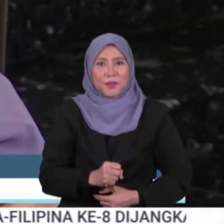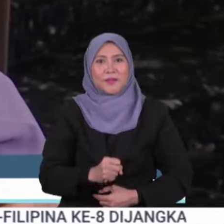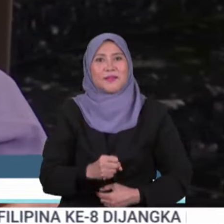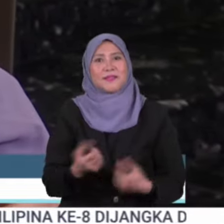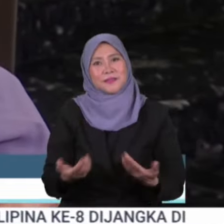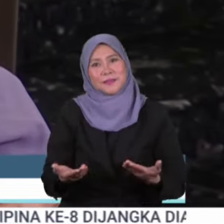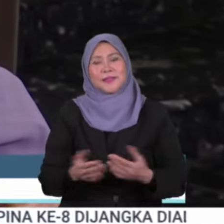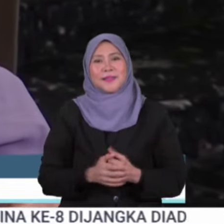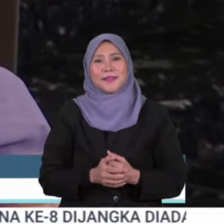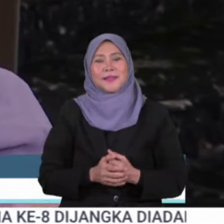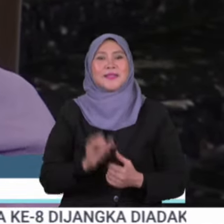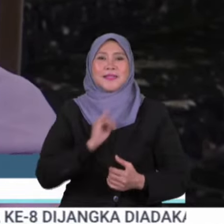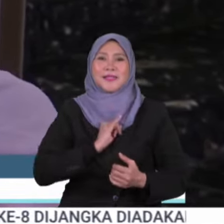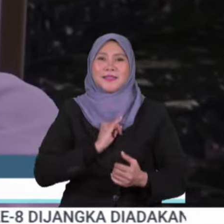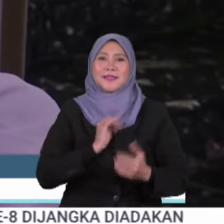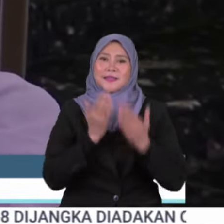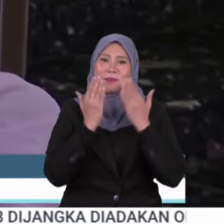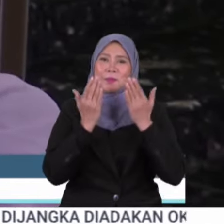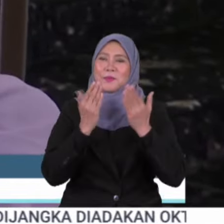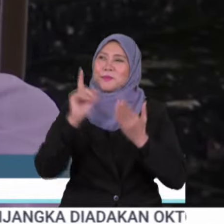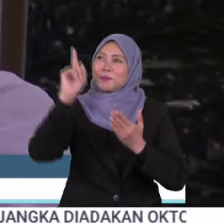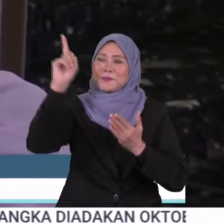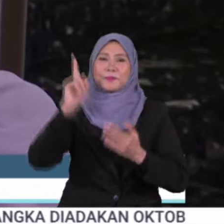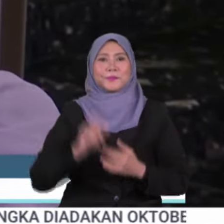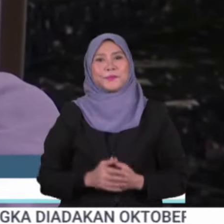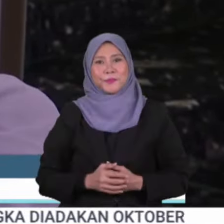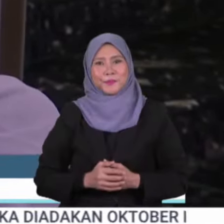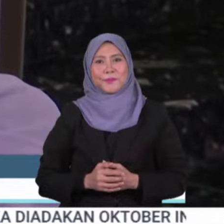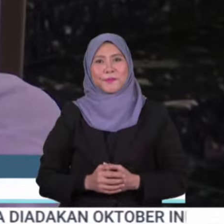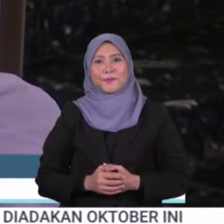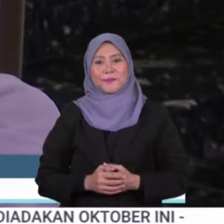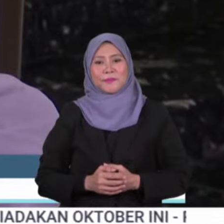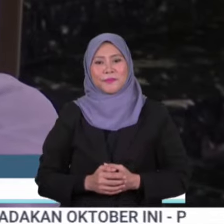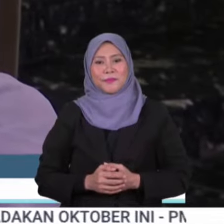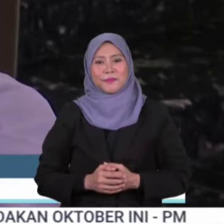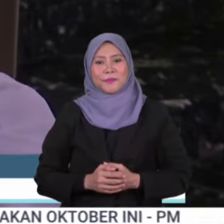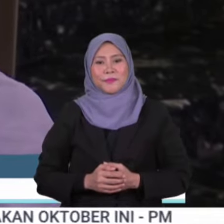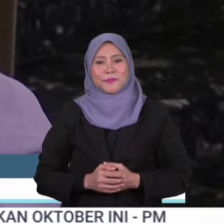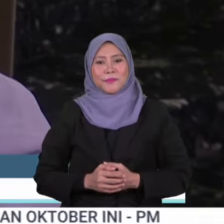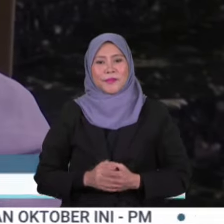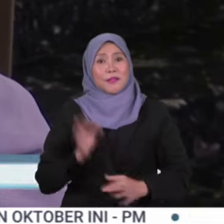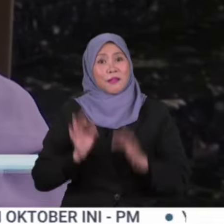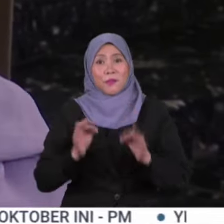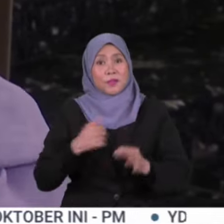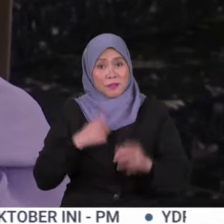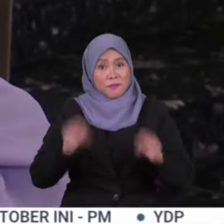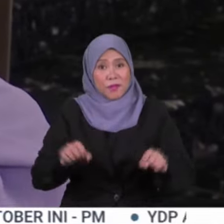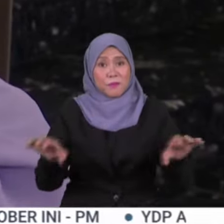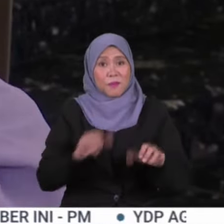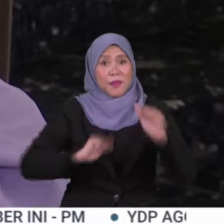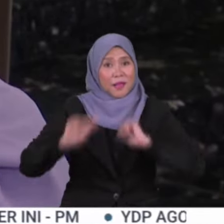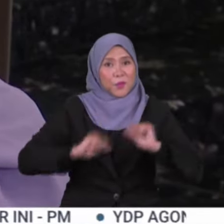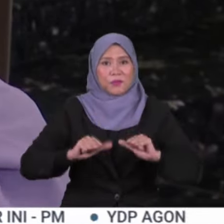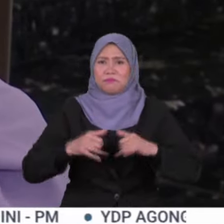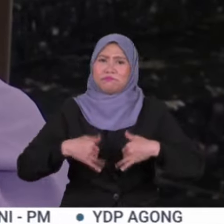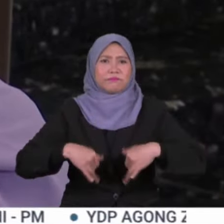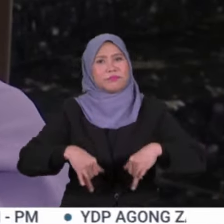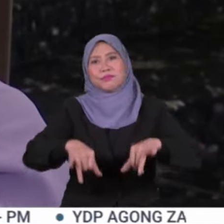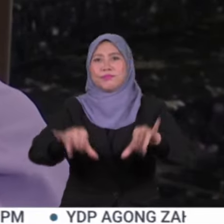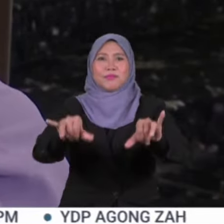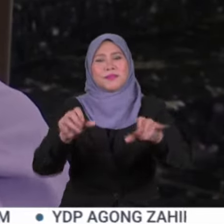saya jadi hamba yang bersyukur lah kan, cakap. So selagi saya boleh buat tu, saya buatlah kan.